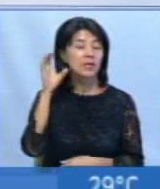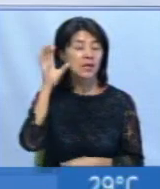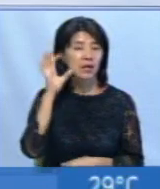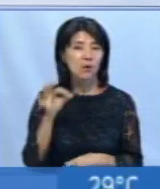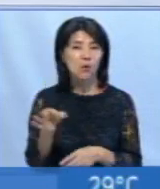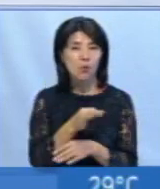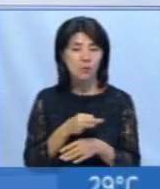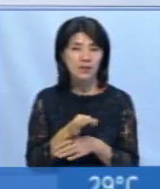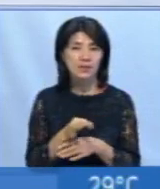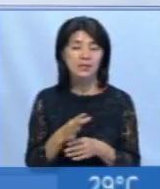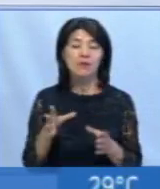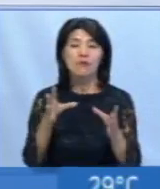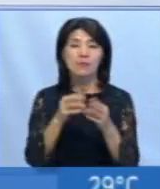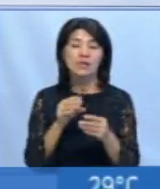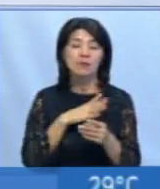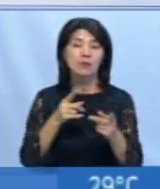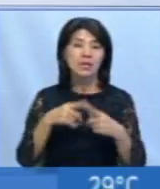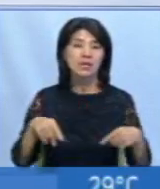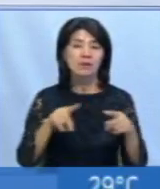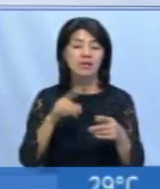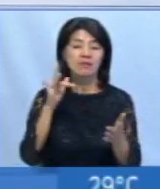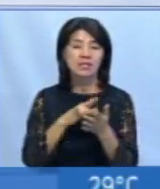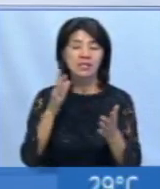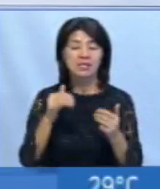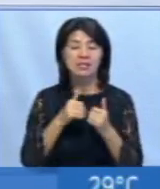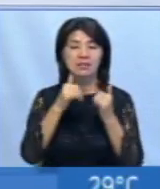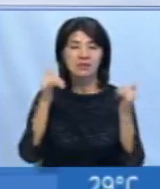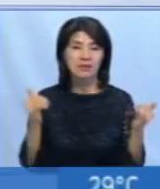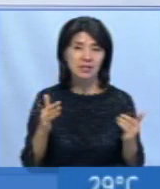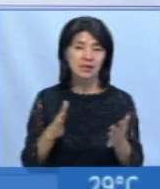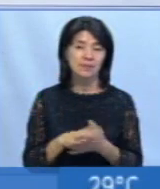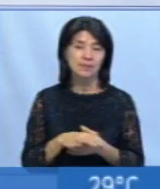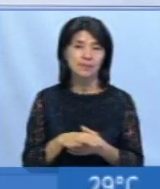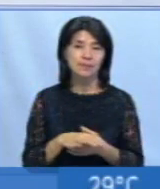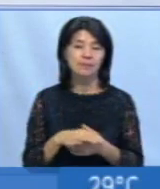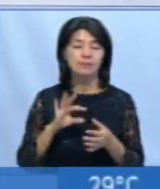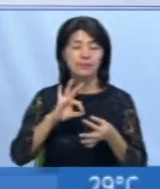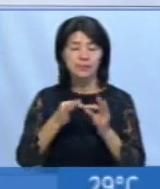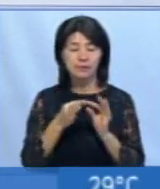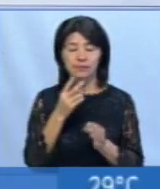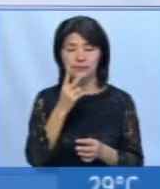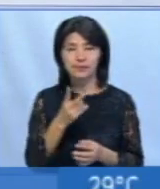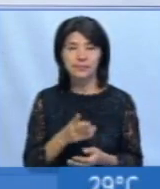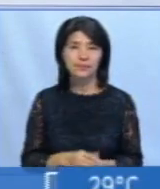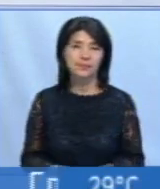просмотр был организован в Центре развития молодежных инициатив. Подробнее об этом в следующем материале.